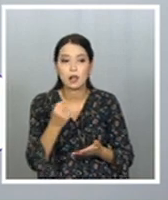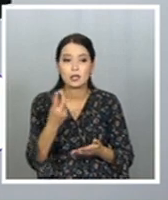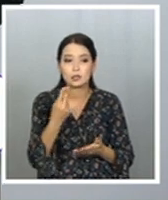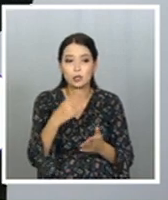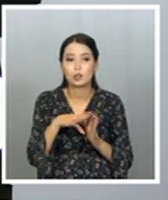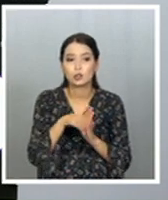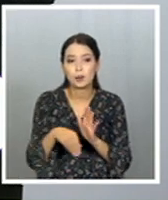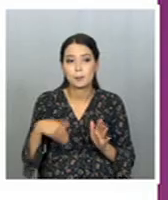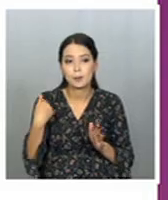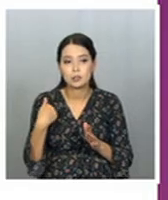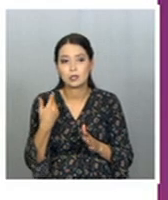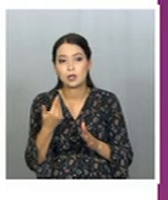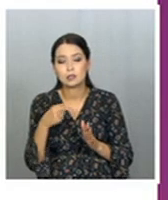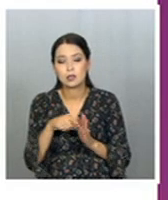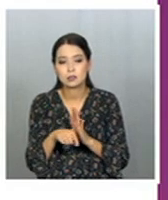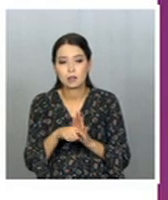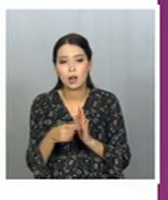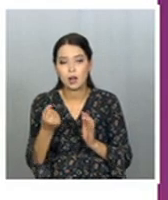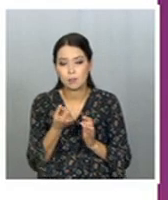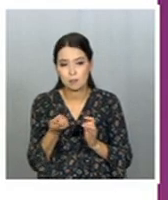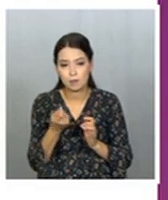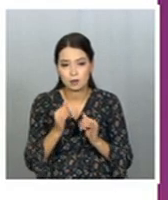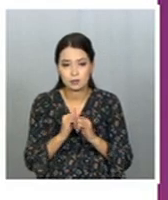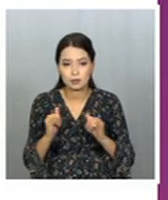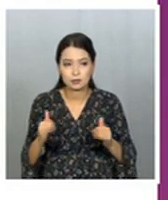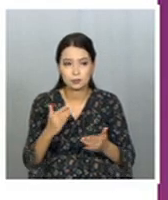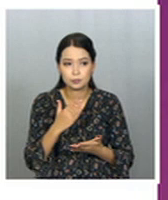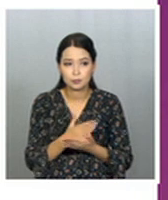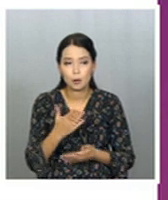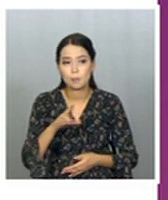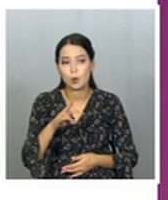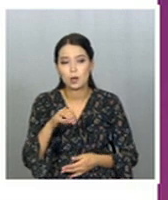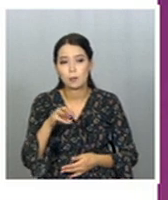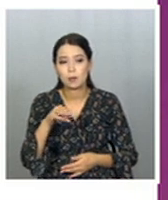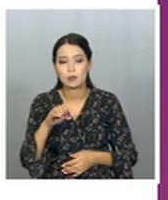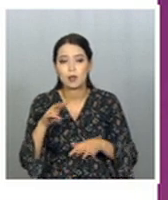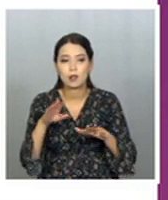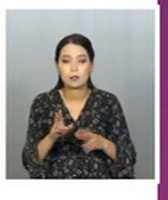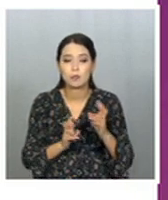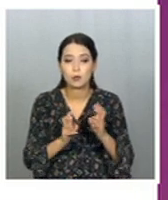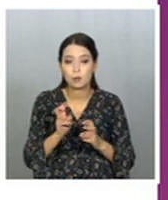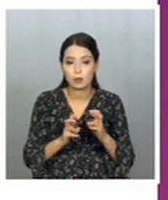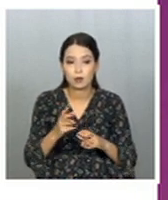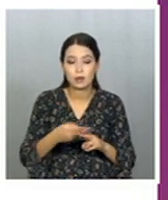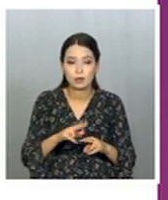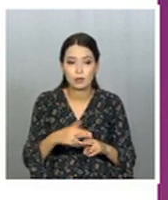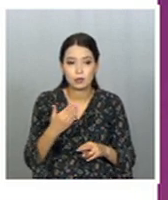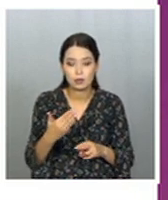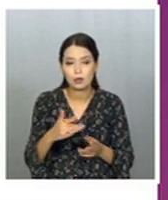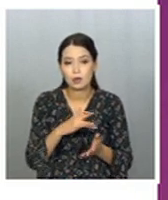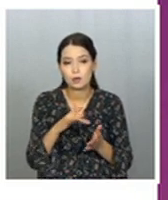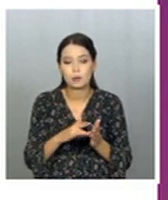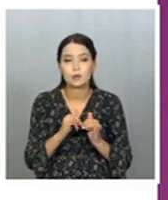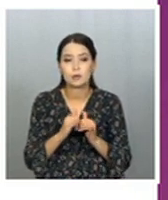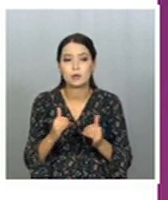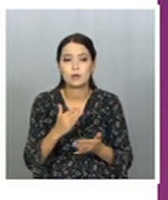құрамында пайдалы құрамдастардың аз болуы. Полиметал өнеркәсібі орналасқан негізгі аймақ кенді Алтай.